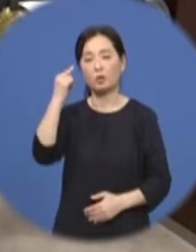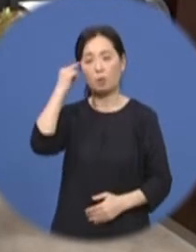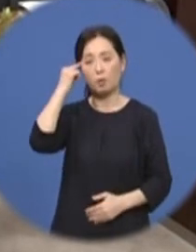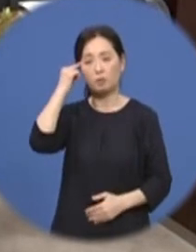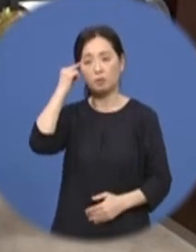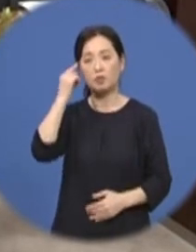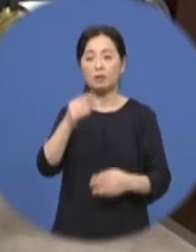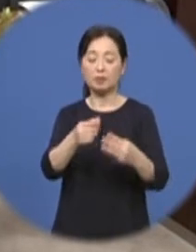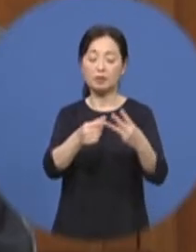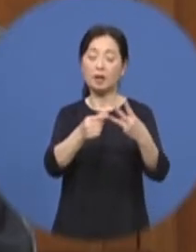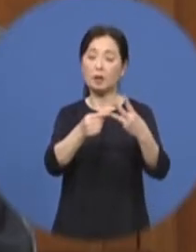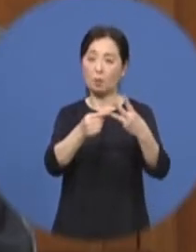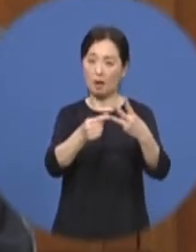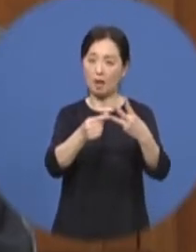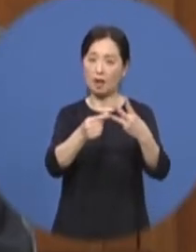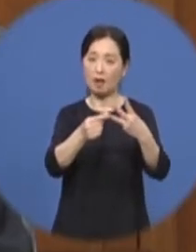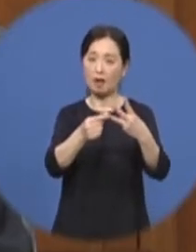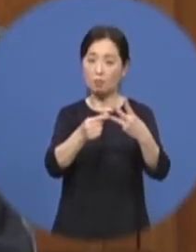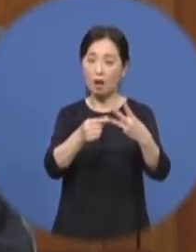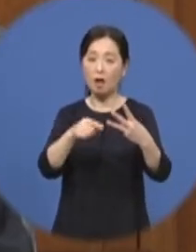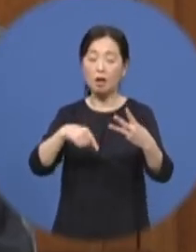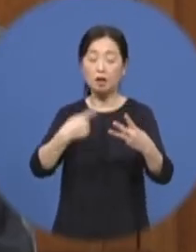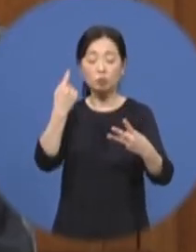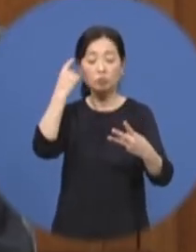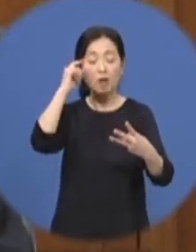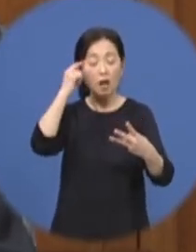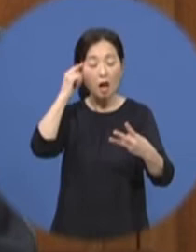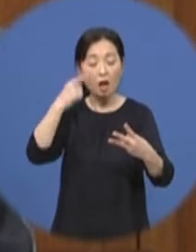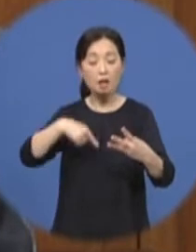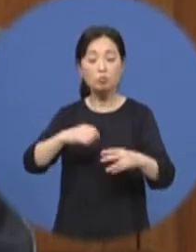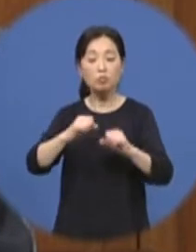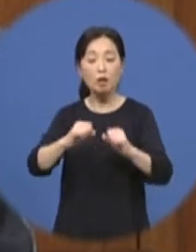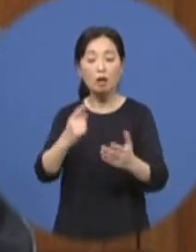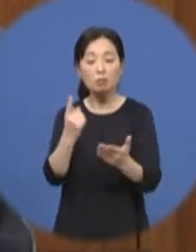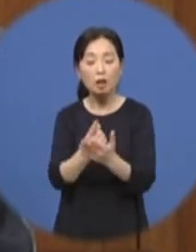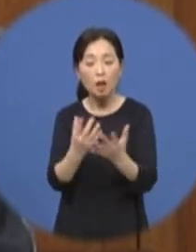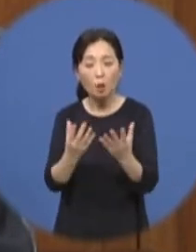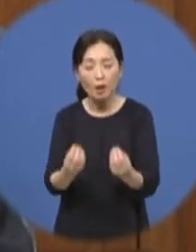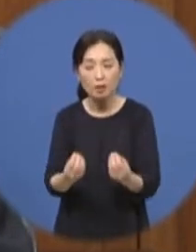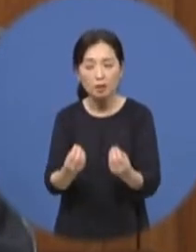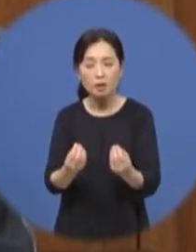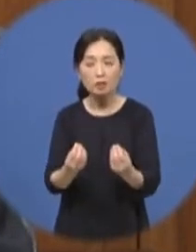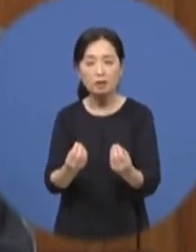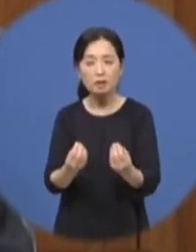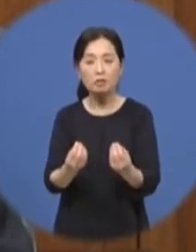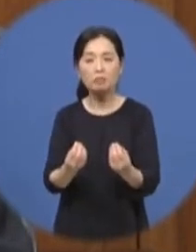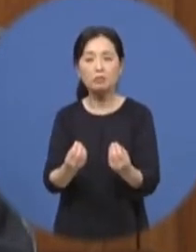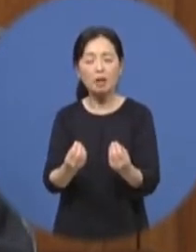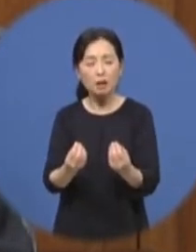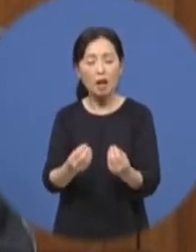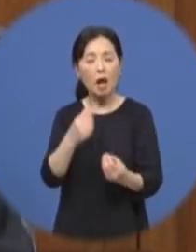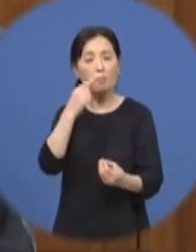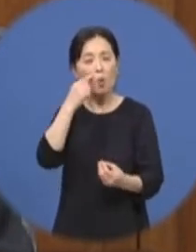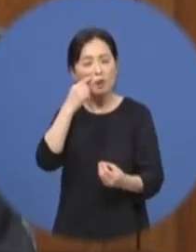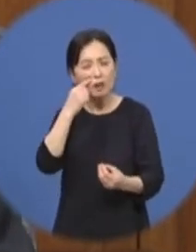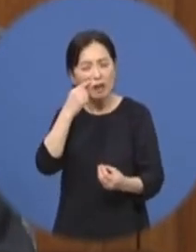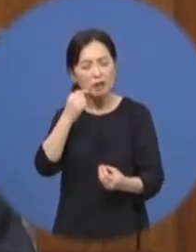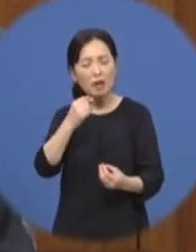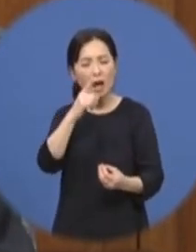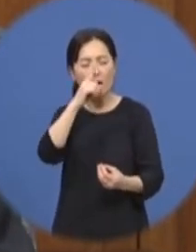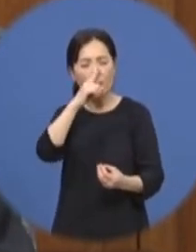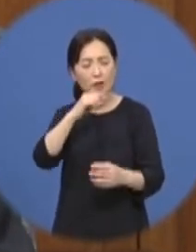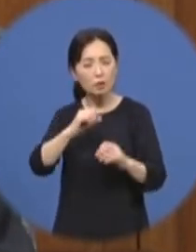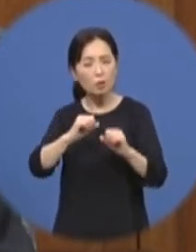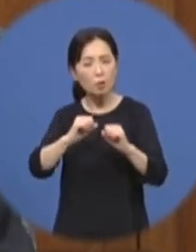最後の点から言うと、自分で考えて自分でやるだけだったら悪いことを企んで悪いことをし